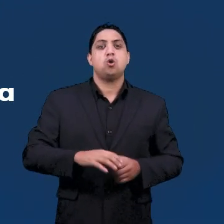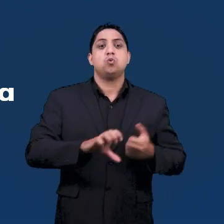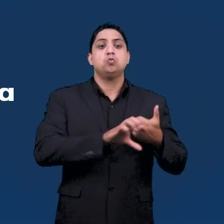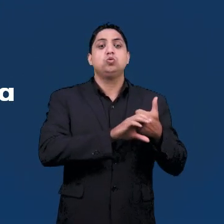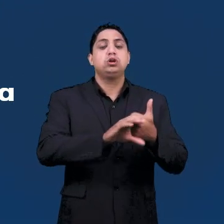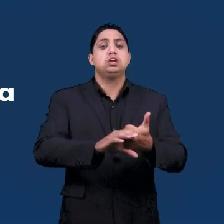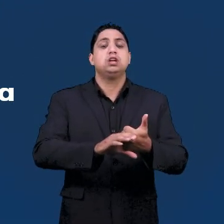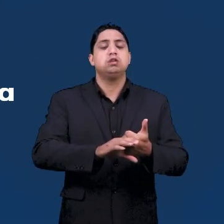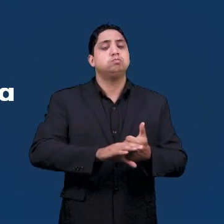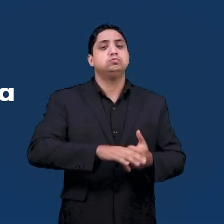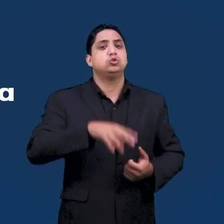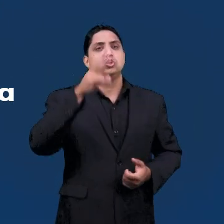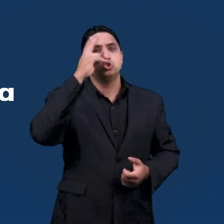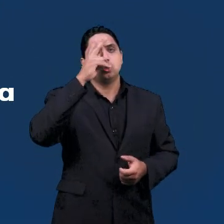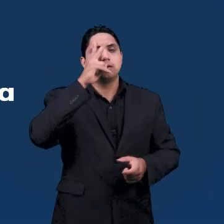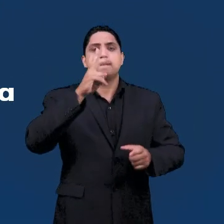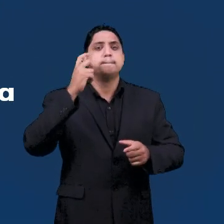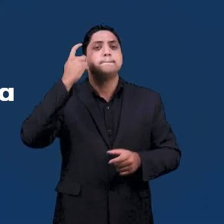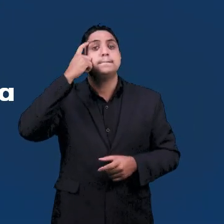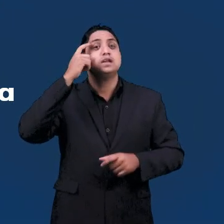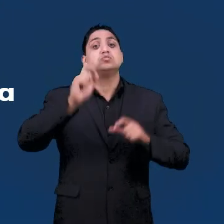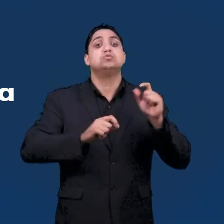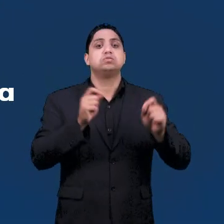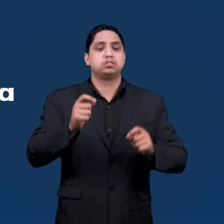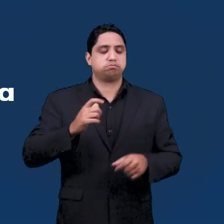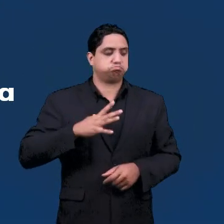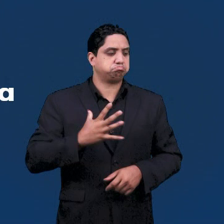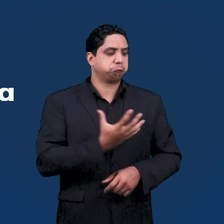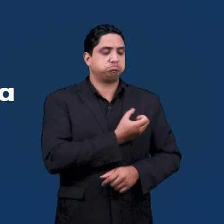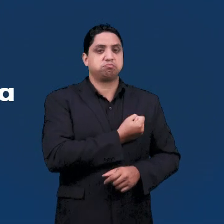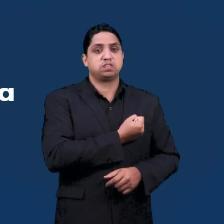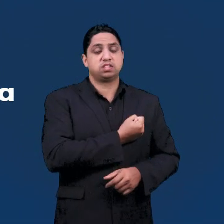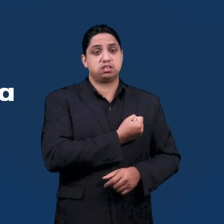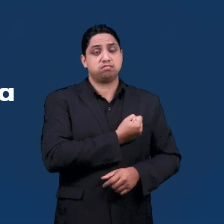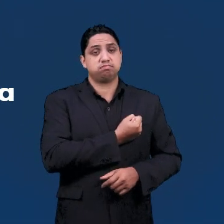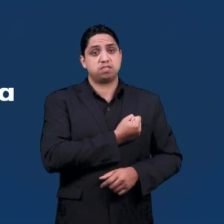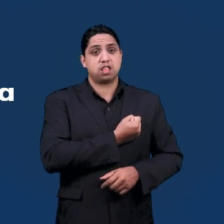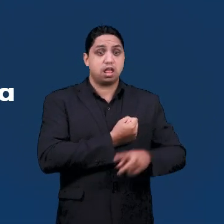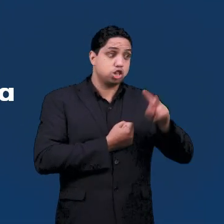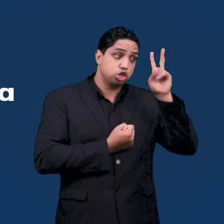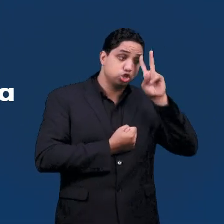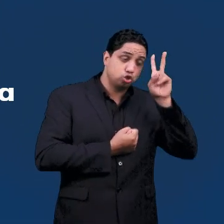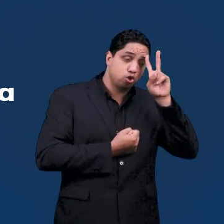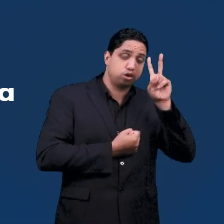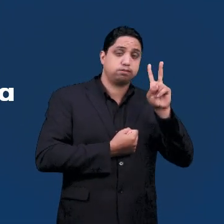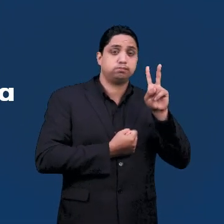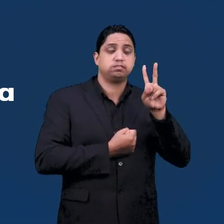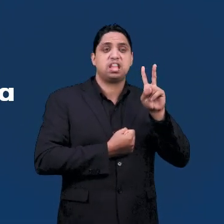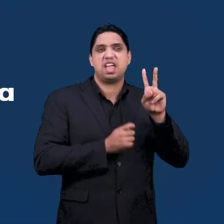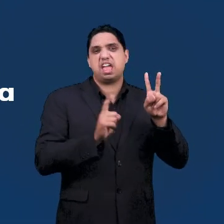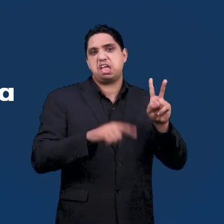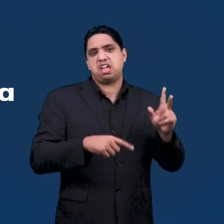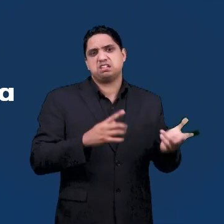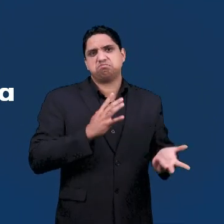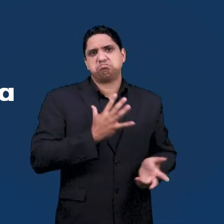историческом думается о спасении. Спасение – это что-то